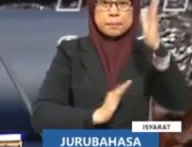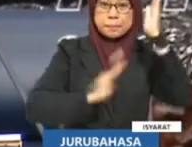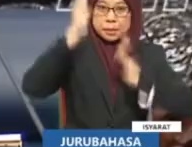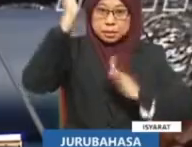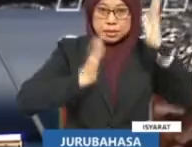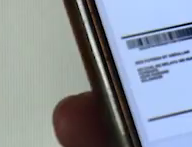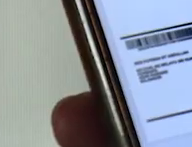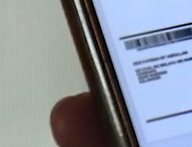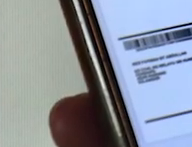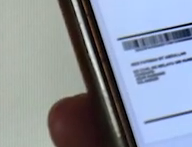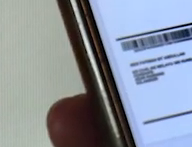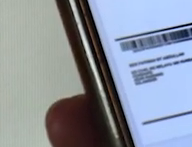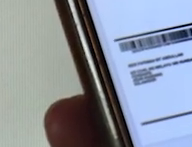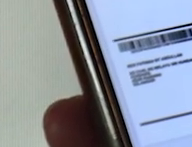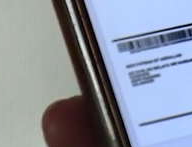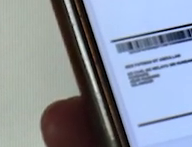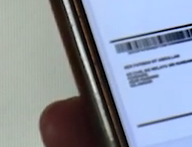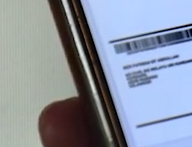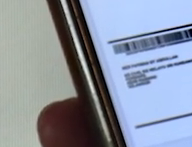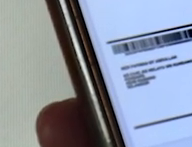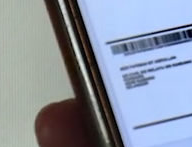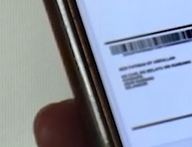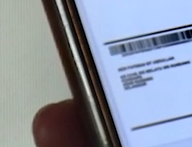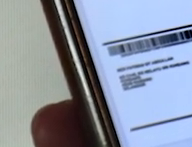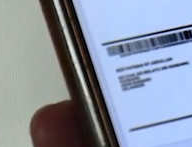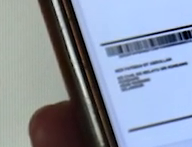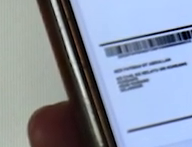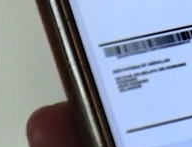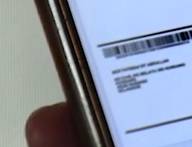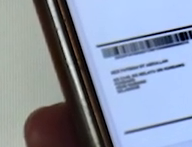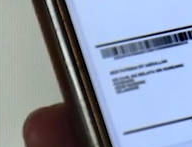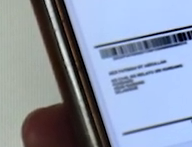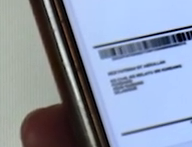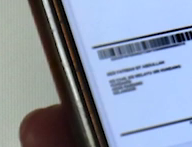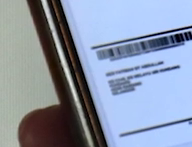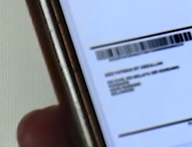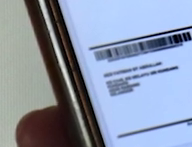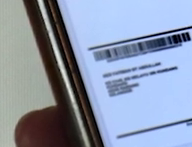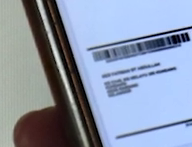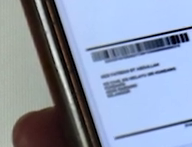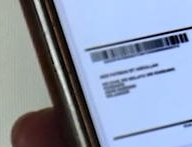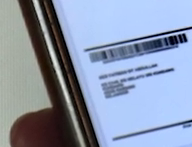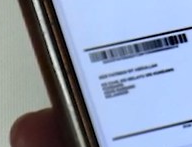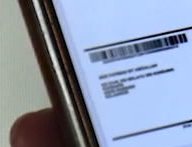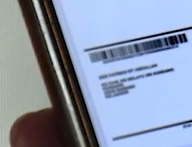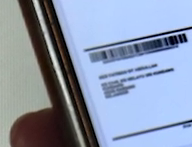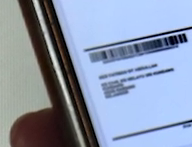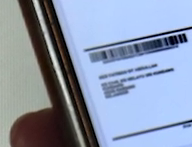domestik yaitu lebih kurang 70-an na9 juta pengguna